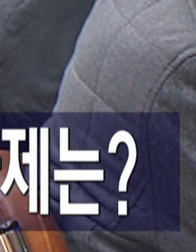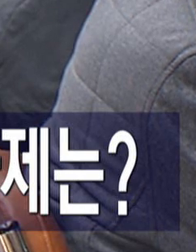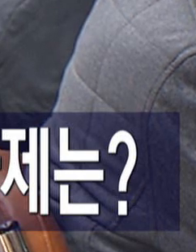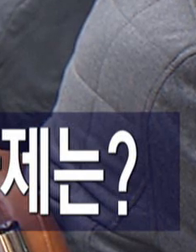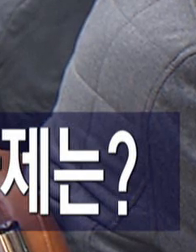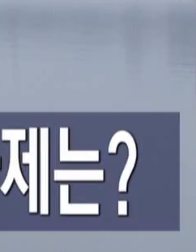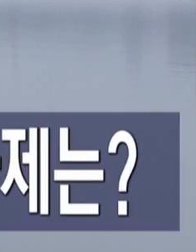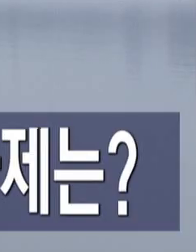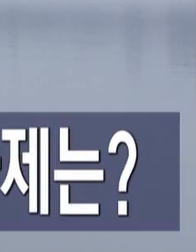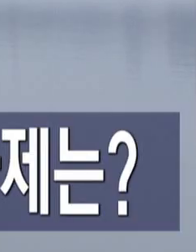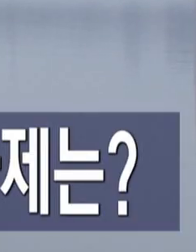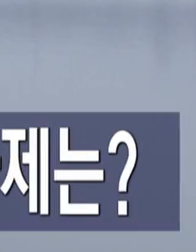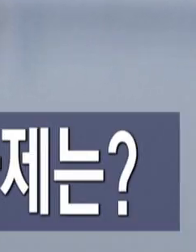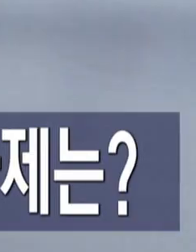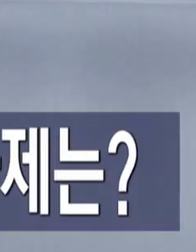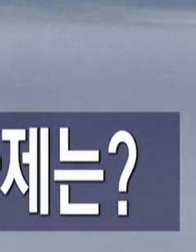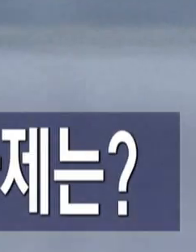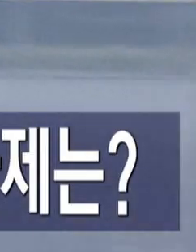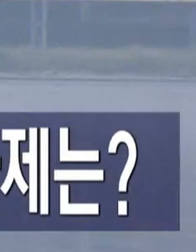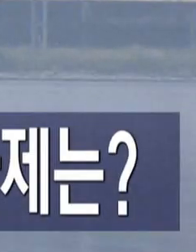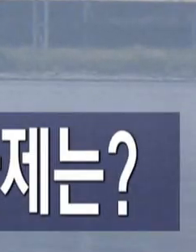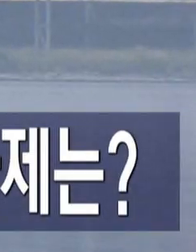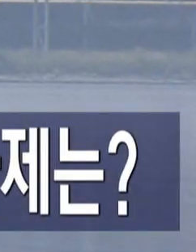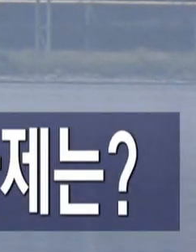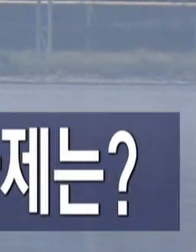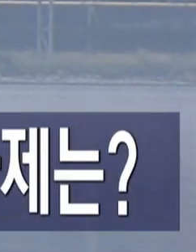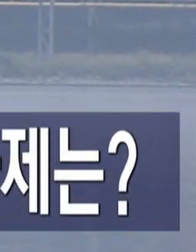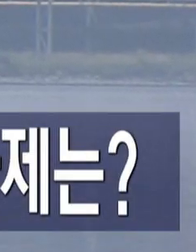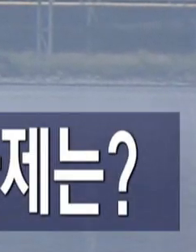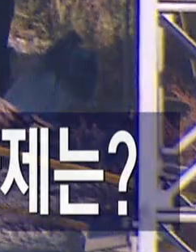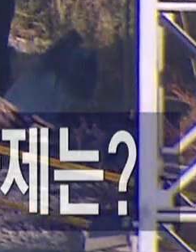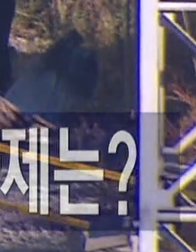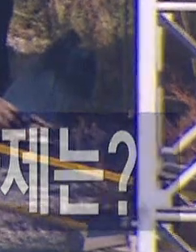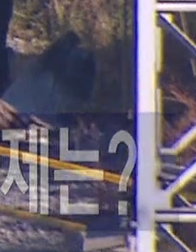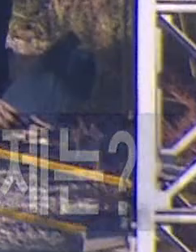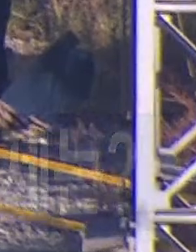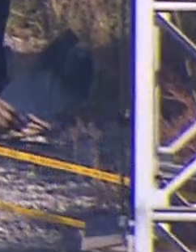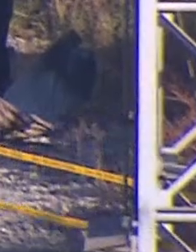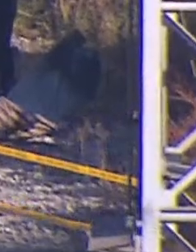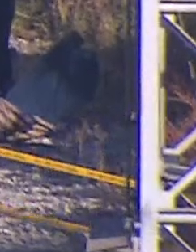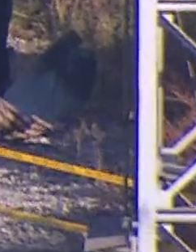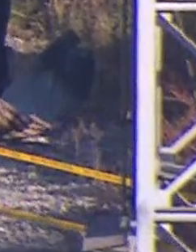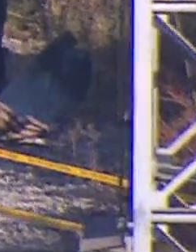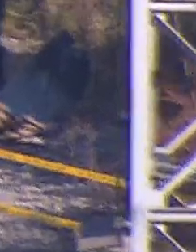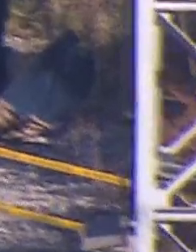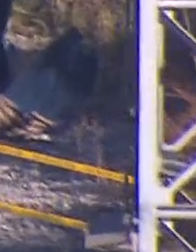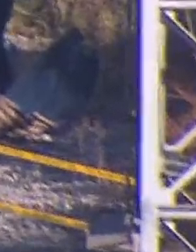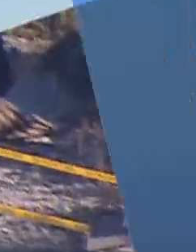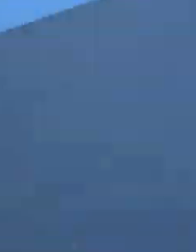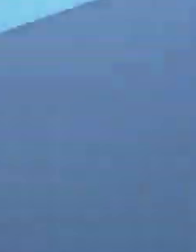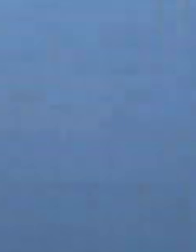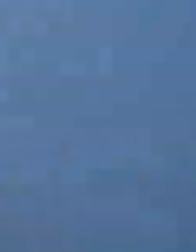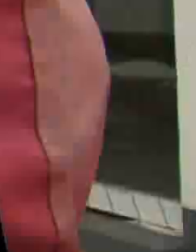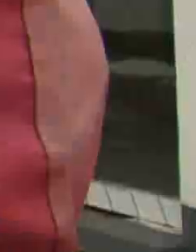성과를 이끌어냈지만 환경문제 확산을 위한 지속적인 감시와 기업의 실천 의지는 과제로